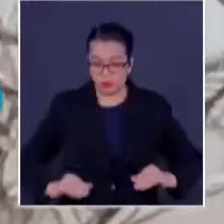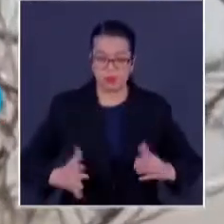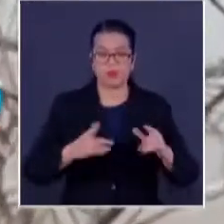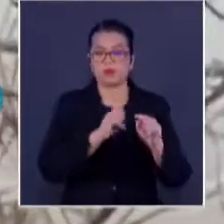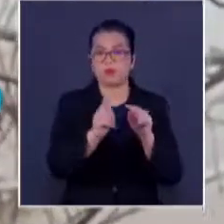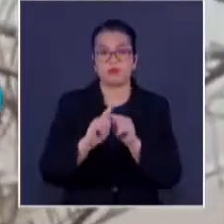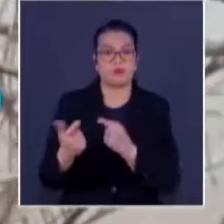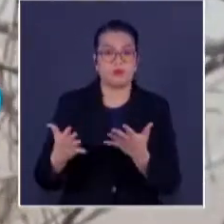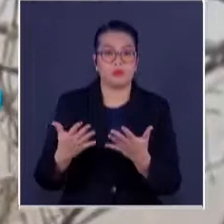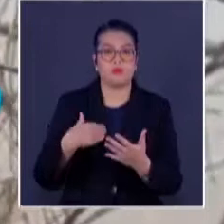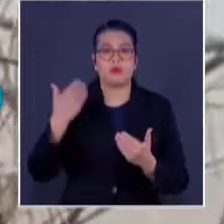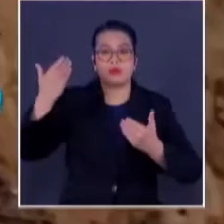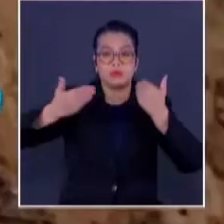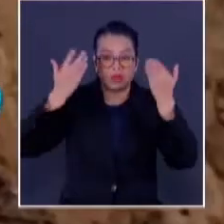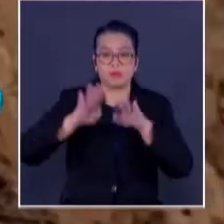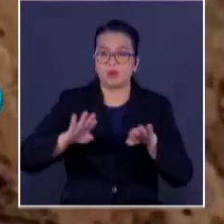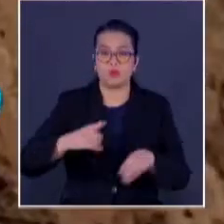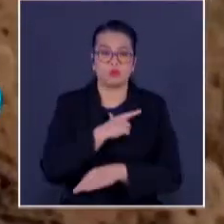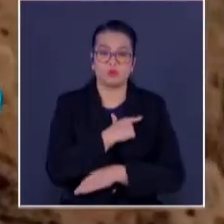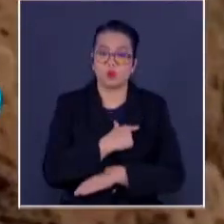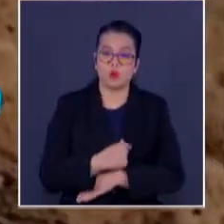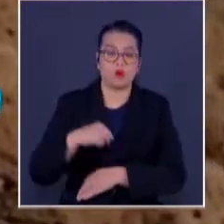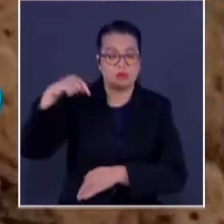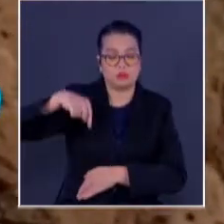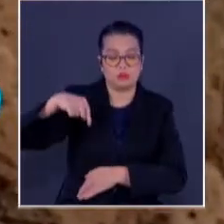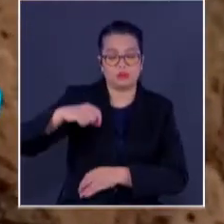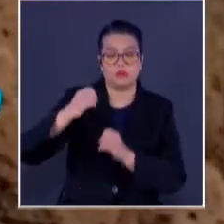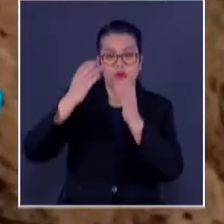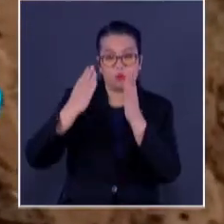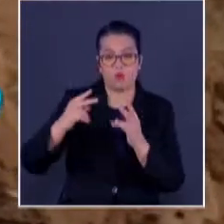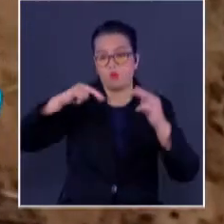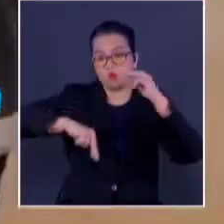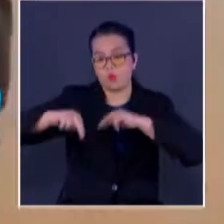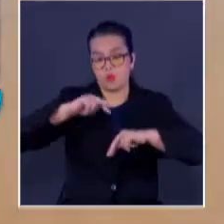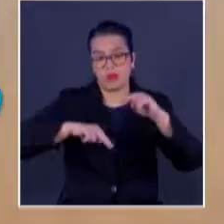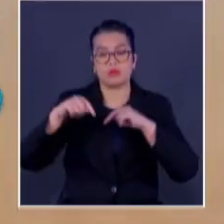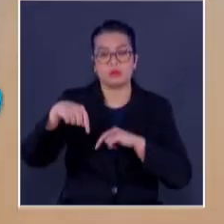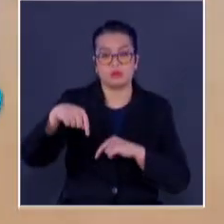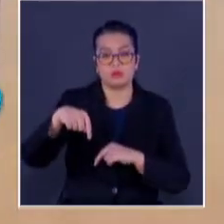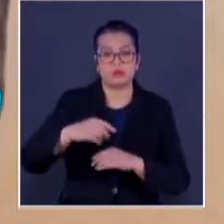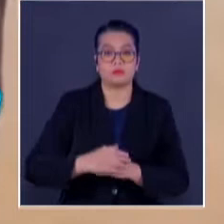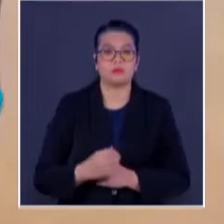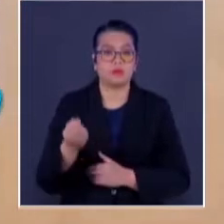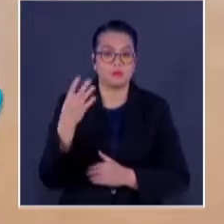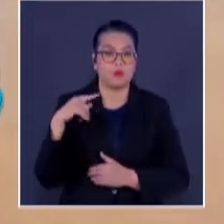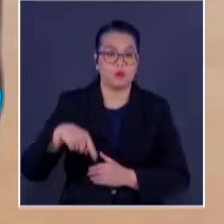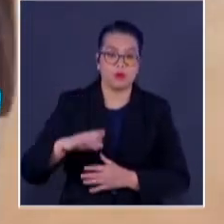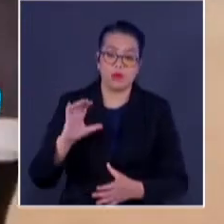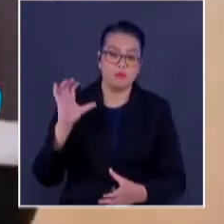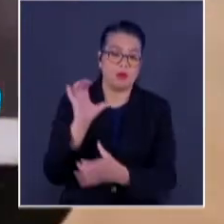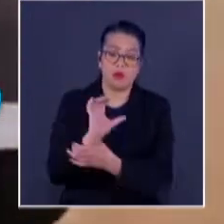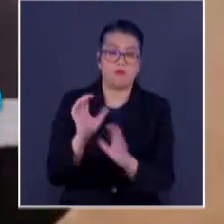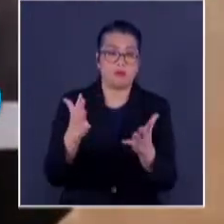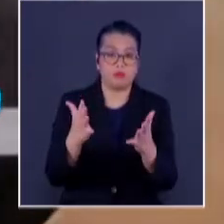านักเรียนชื่นชอบแล้วสนุกกันอย่างมากเลยนะคะอันนี้คุณครูที่ดูแลฐานเนี่ยเขาพูดมาแบบนี้พร้อมกับยืนยันว่าไม่ได้บังคับเล